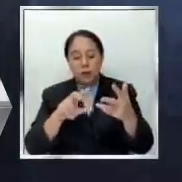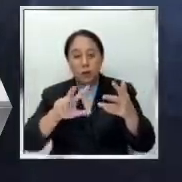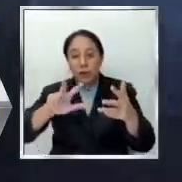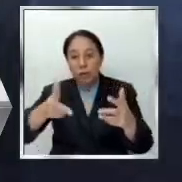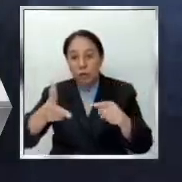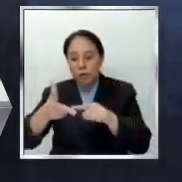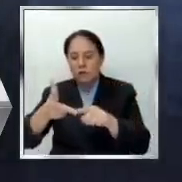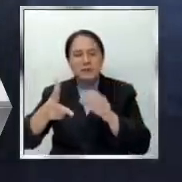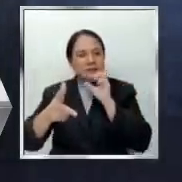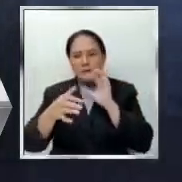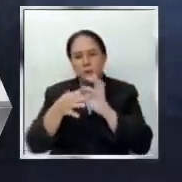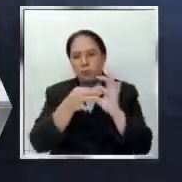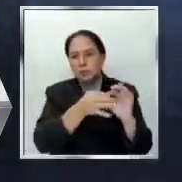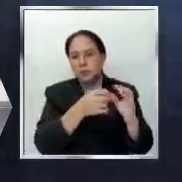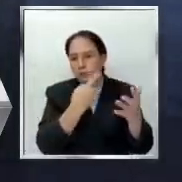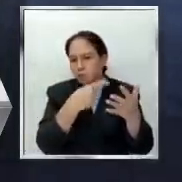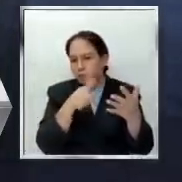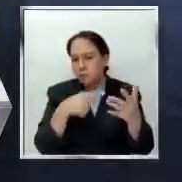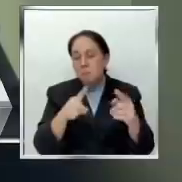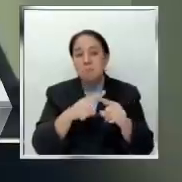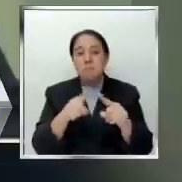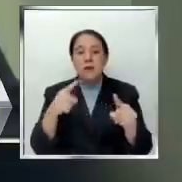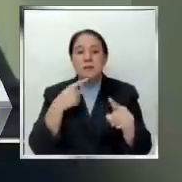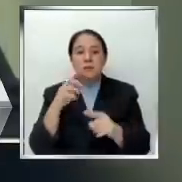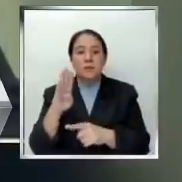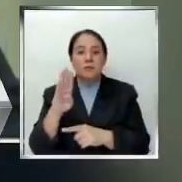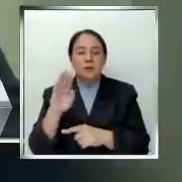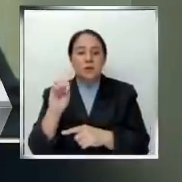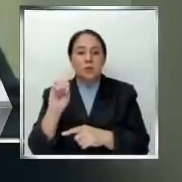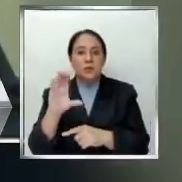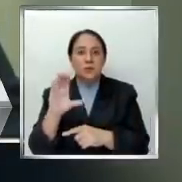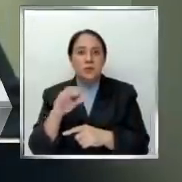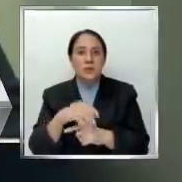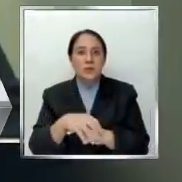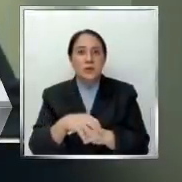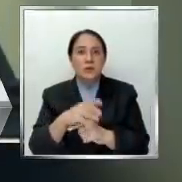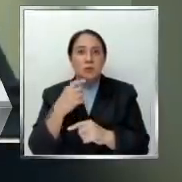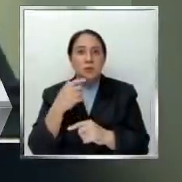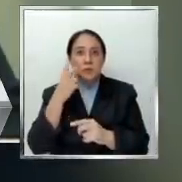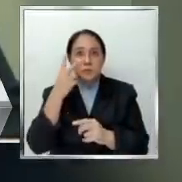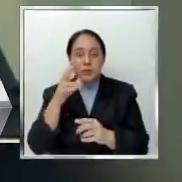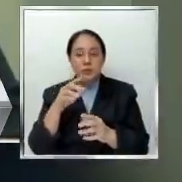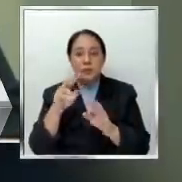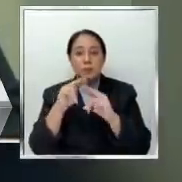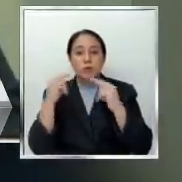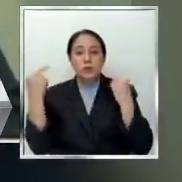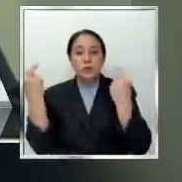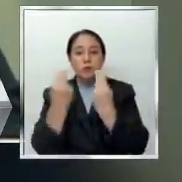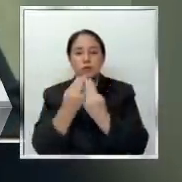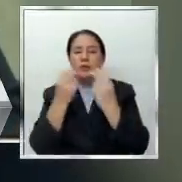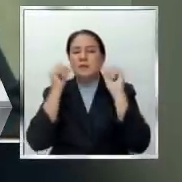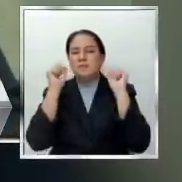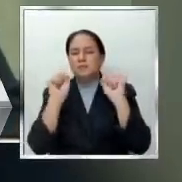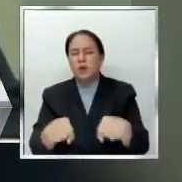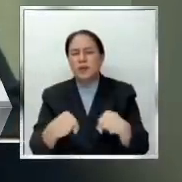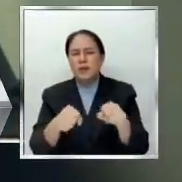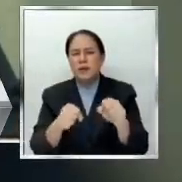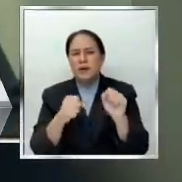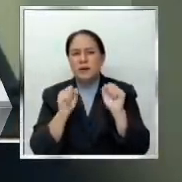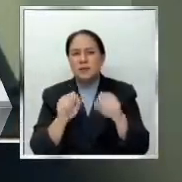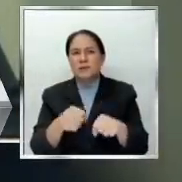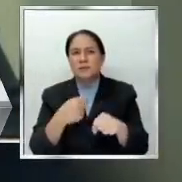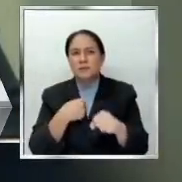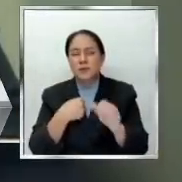na tinambangan, pero ayon sa BOC, yung kasing posisyon niya susceptible yan sa mga tinatawag namin show cause orders,